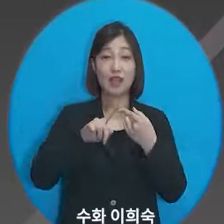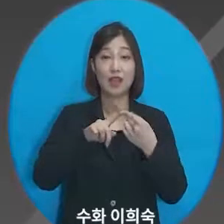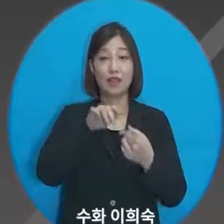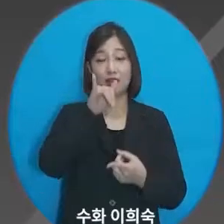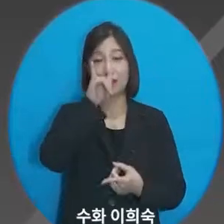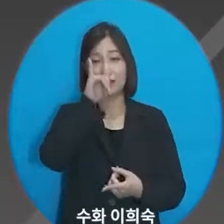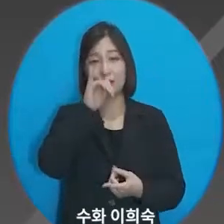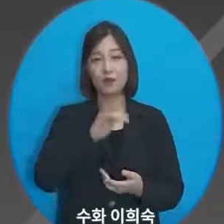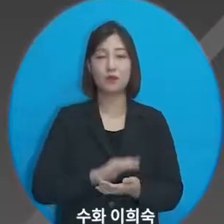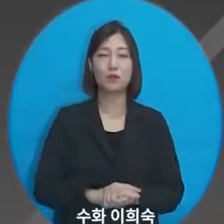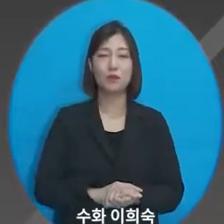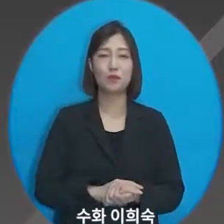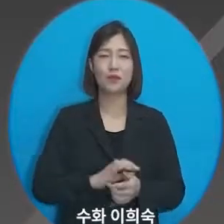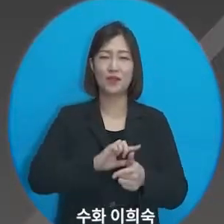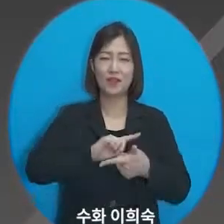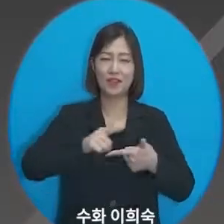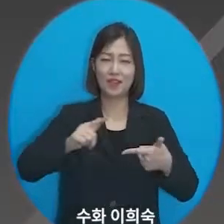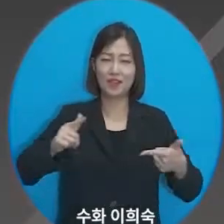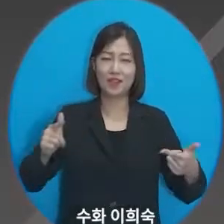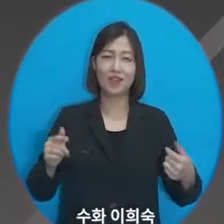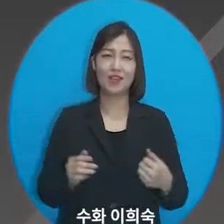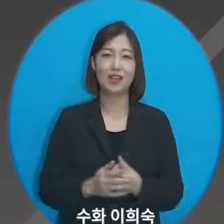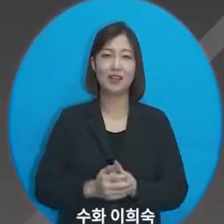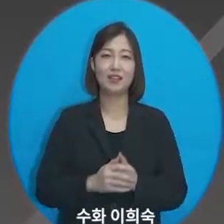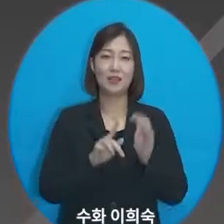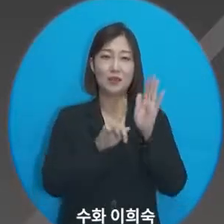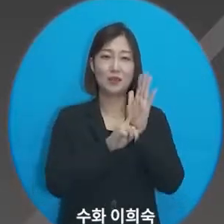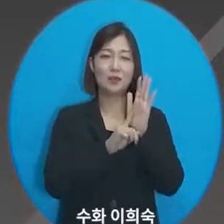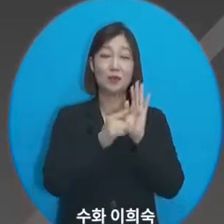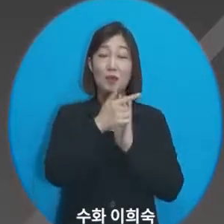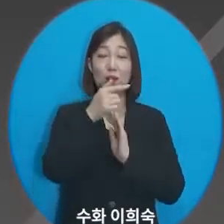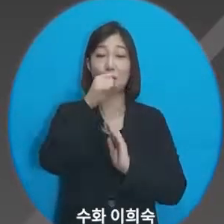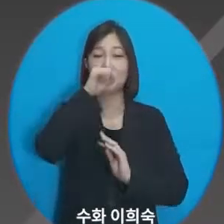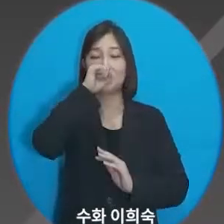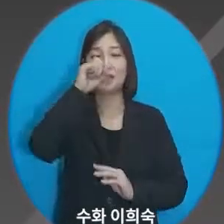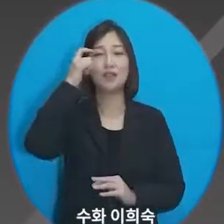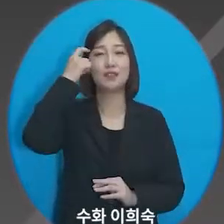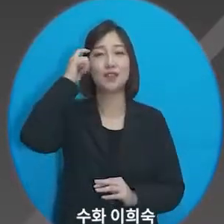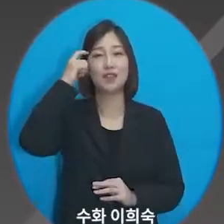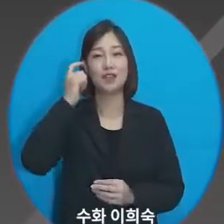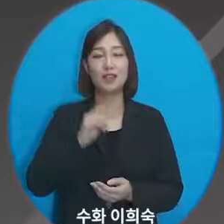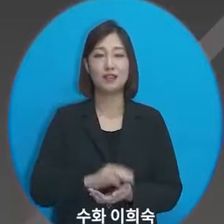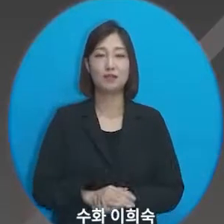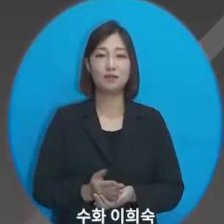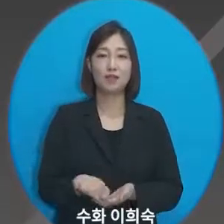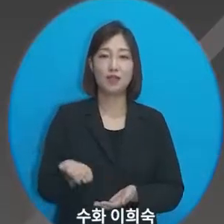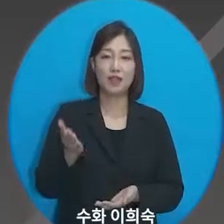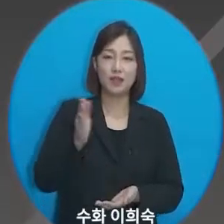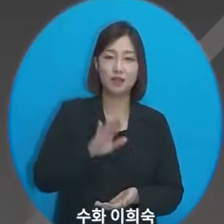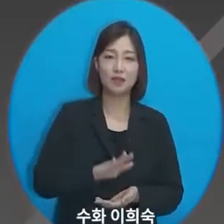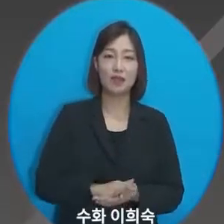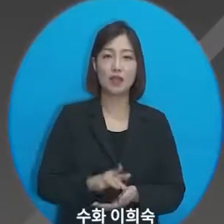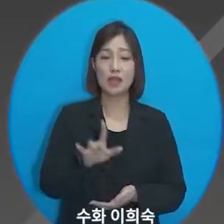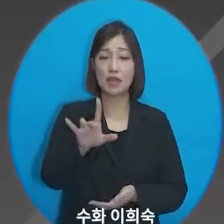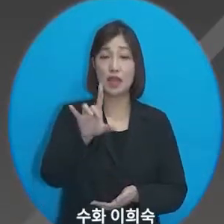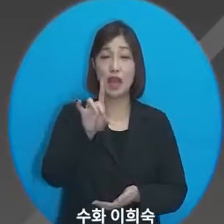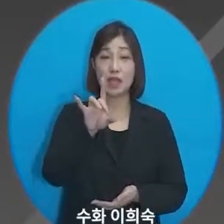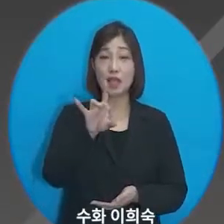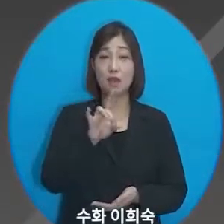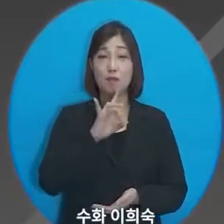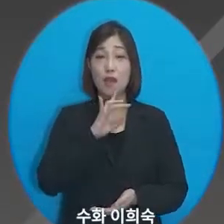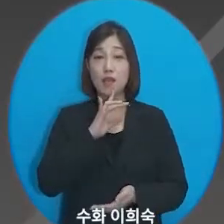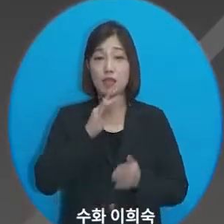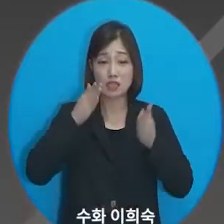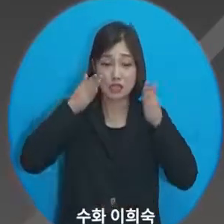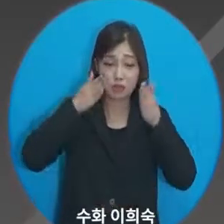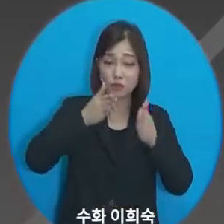건 되게 좋은 것 같아요. 그러나 좀 하드웨어적인 거에 너무 집중을 하다 보면